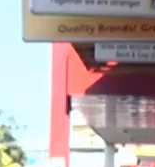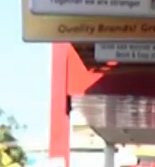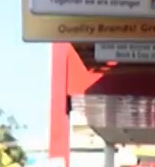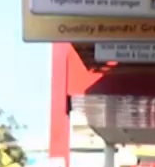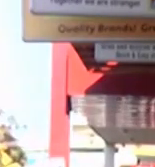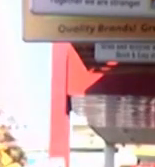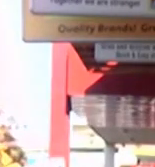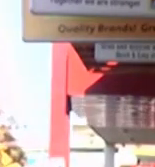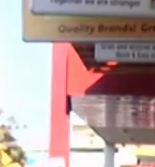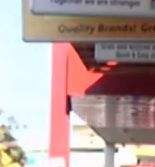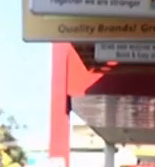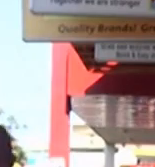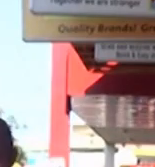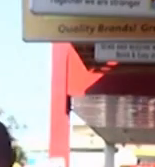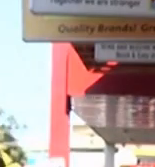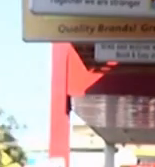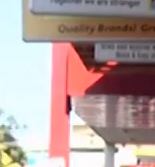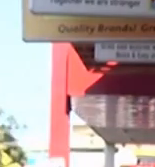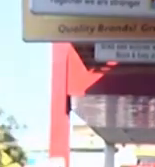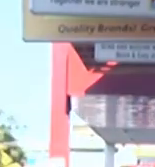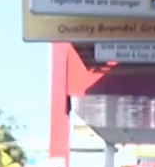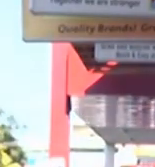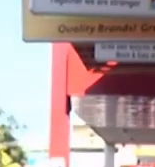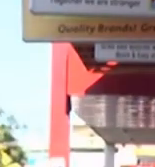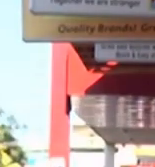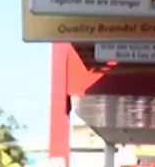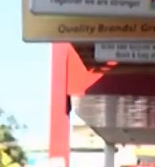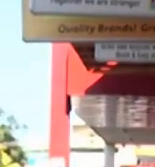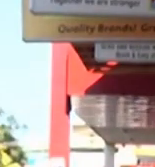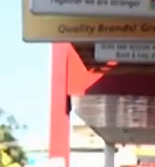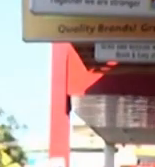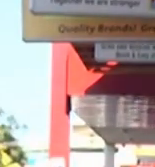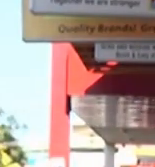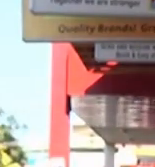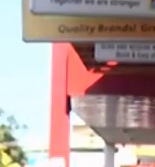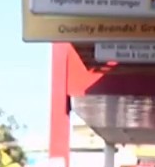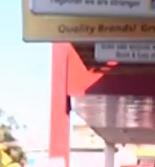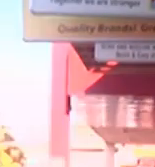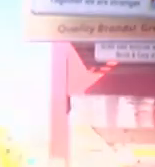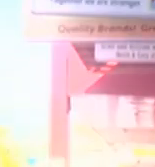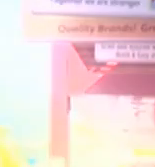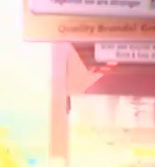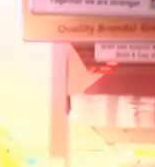Baik tu dia jadi berapa tahu रेडियो